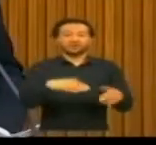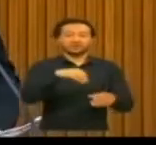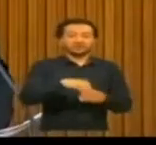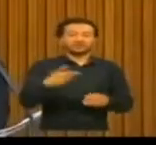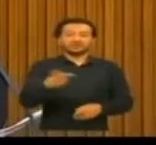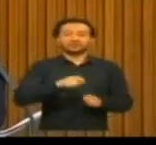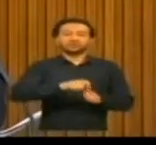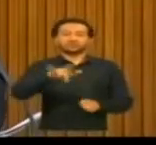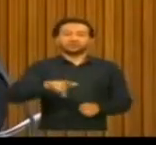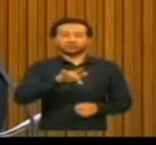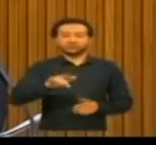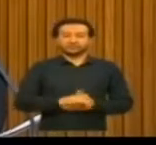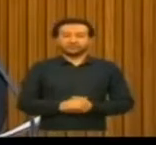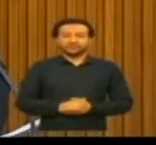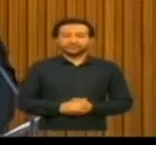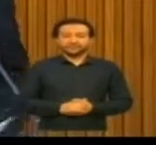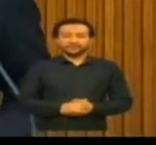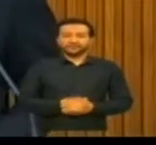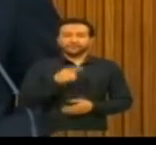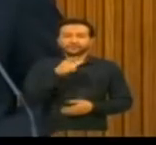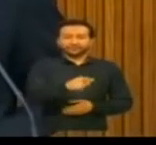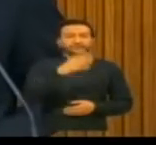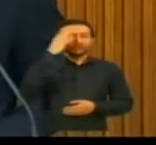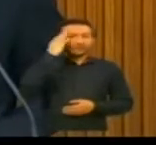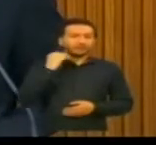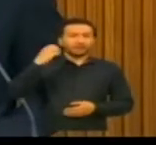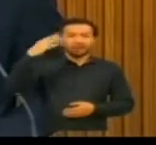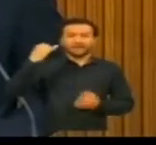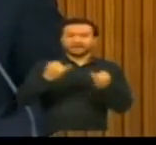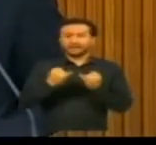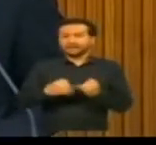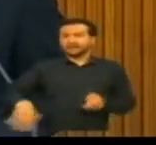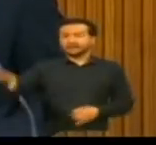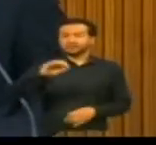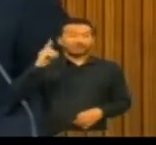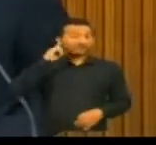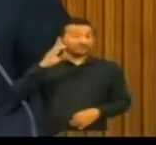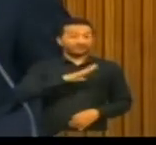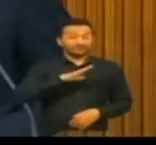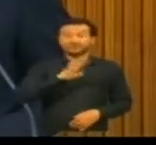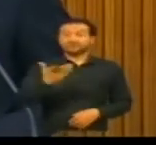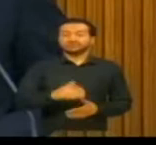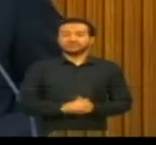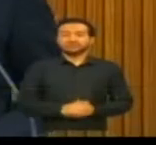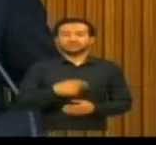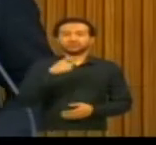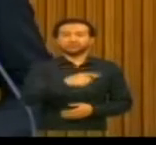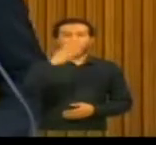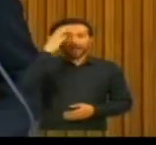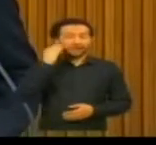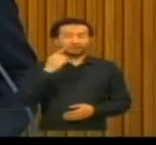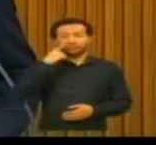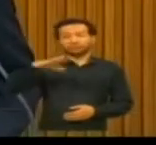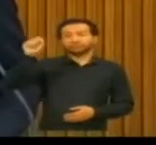de işsiz. Bu tablodan AK Partili kardeşlerimin haberi var mı acaba? Bu tablodan